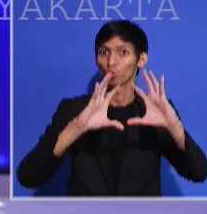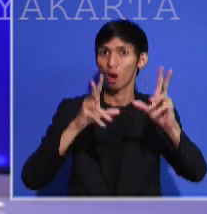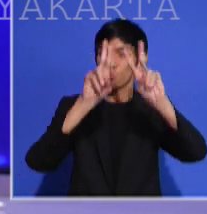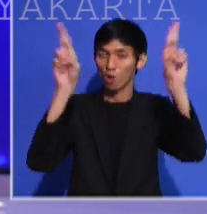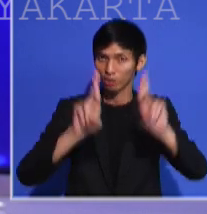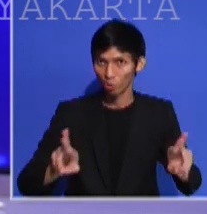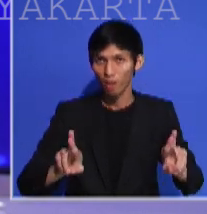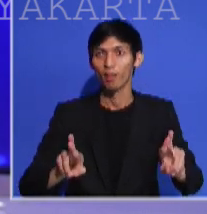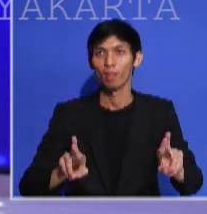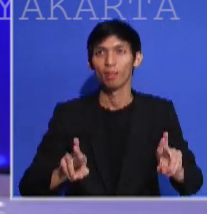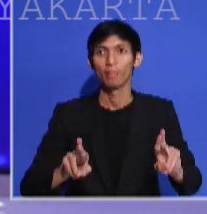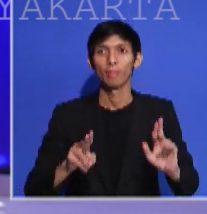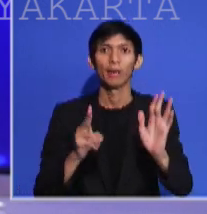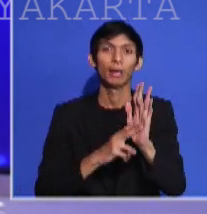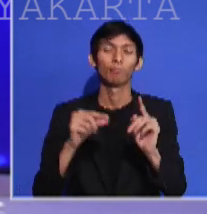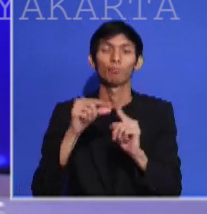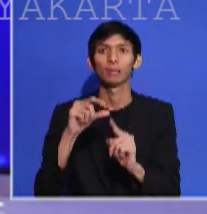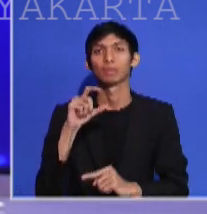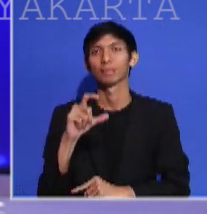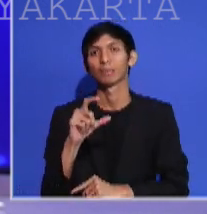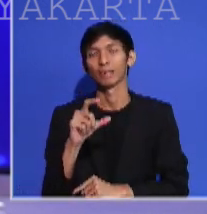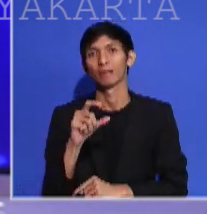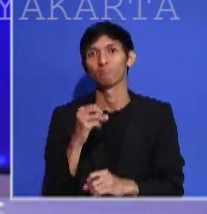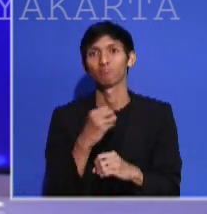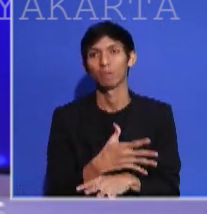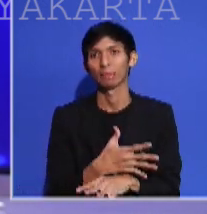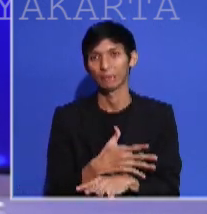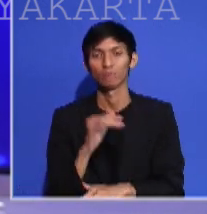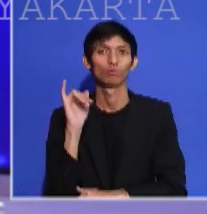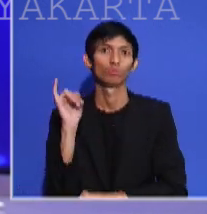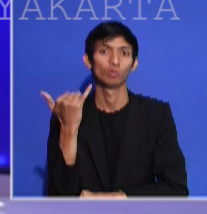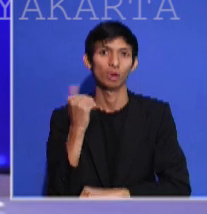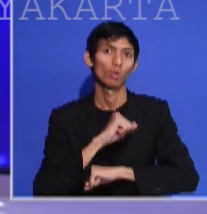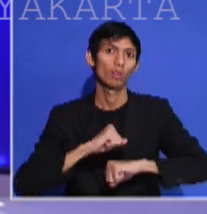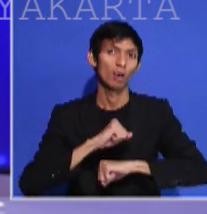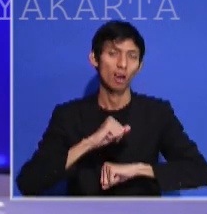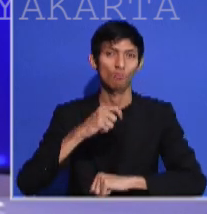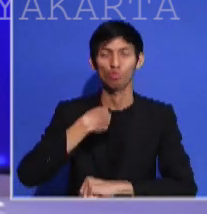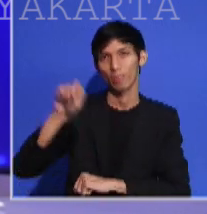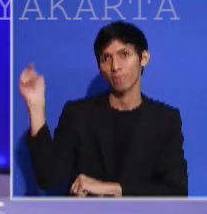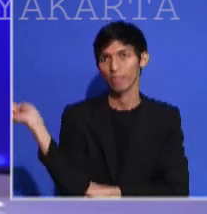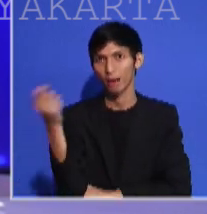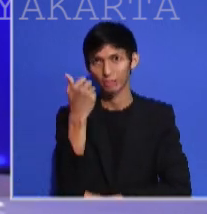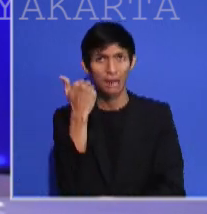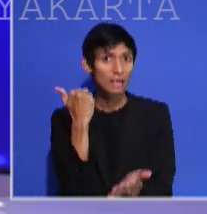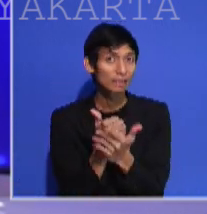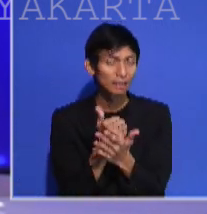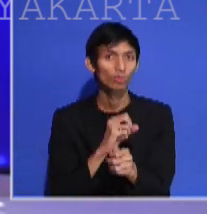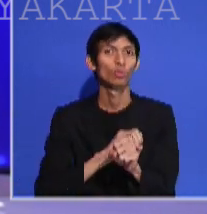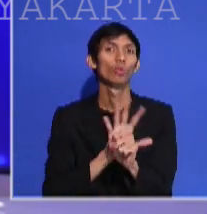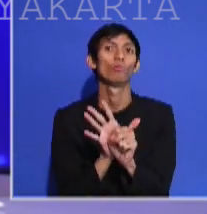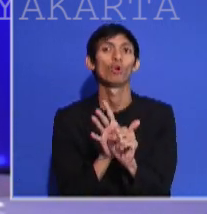bernaung di National paralympic comite atau nvc DIY atlet blue tankkis asal Kulon Progo konitah ikhtiar